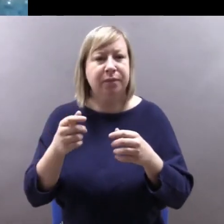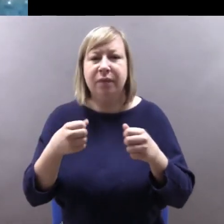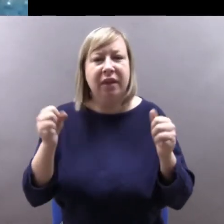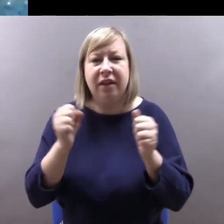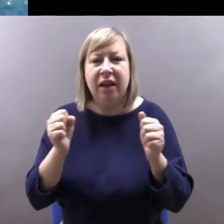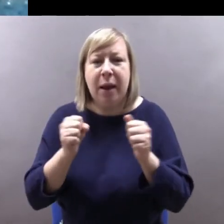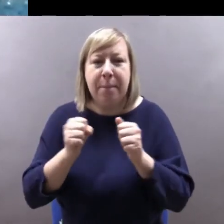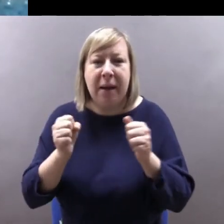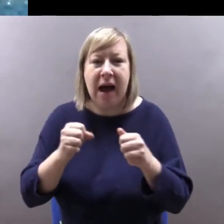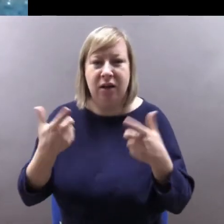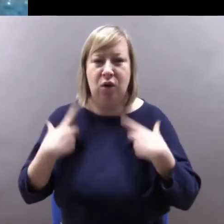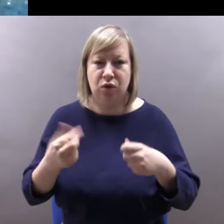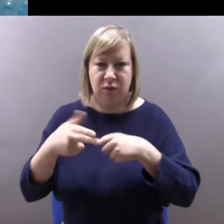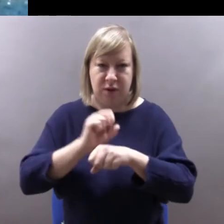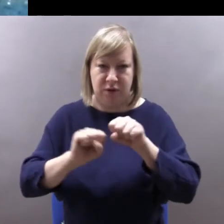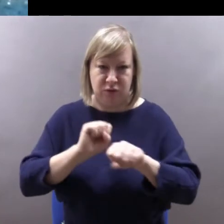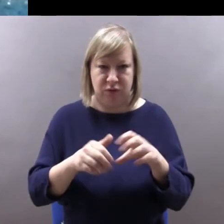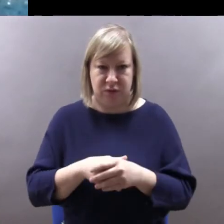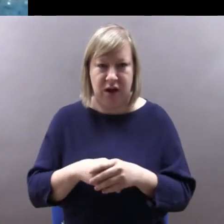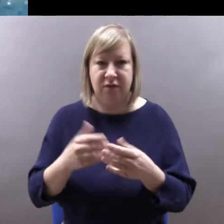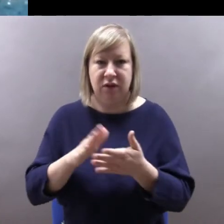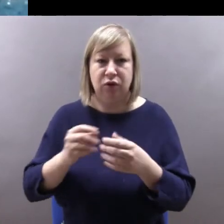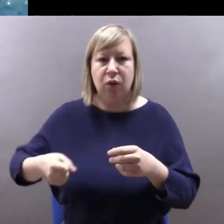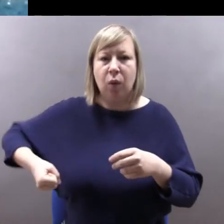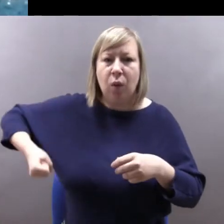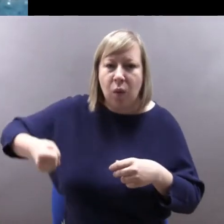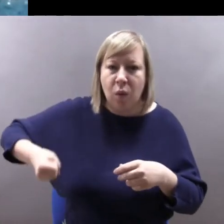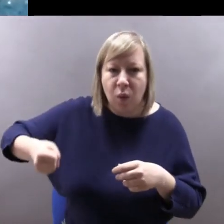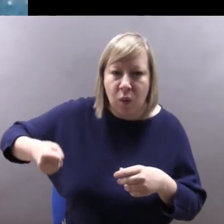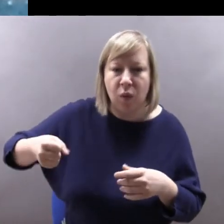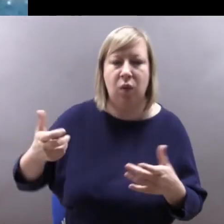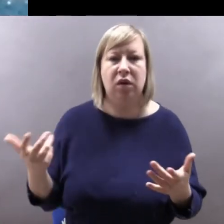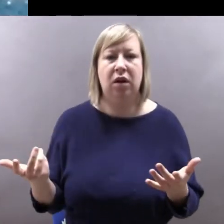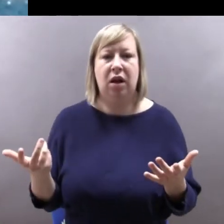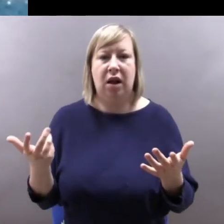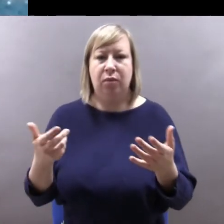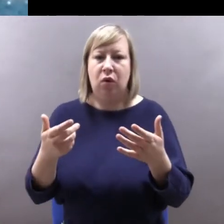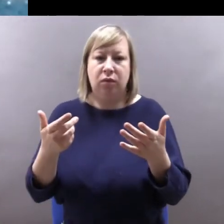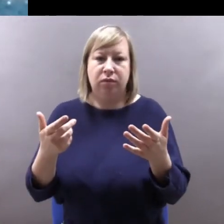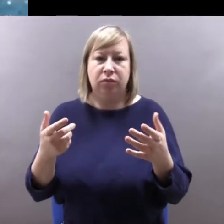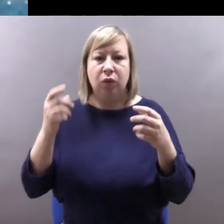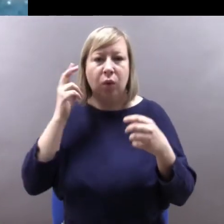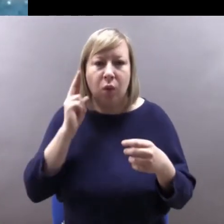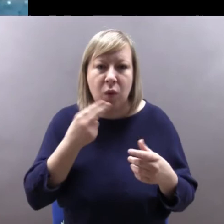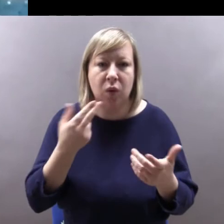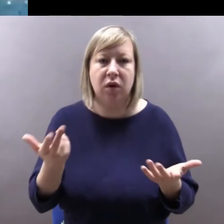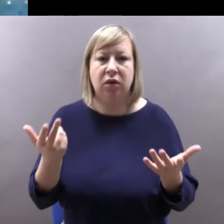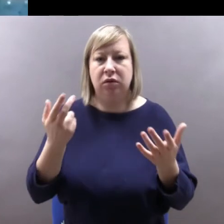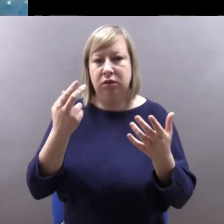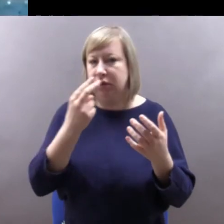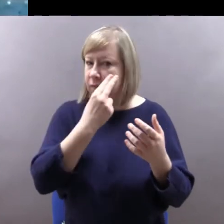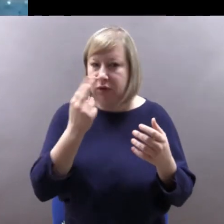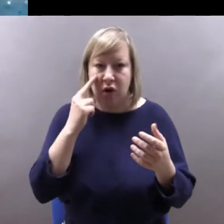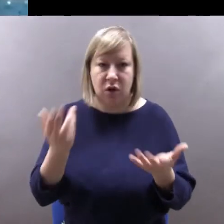osób na wózkach, czy o kulach, czy o balkonikach, czy głuchych, czy